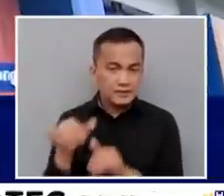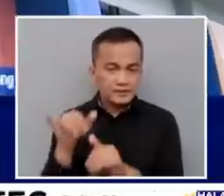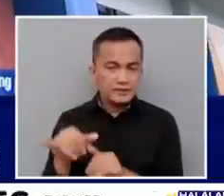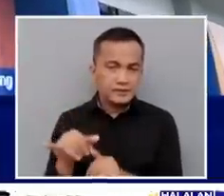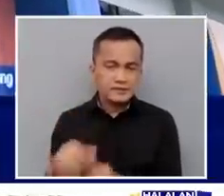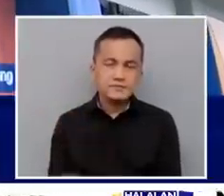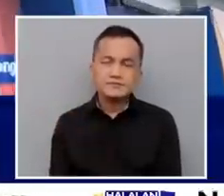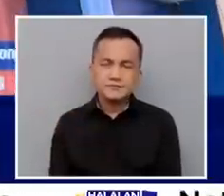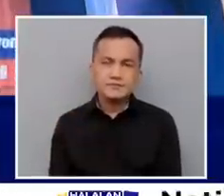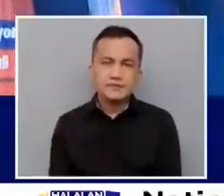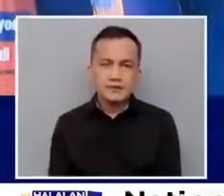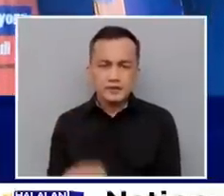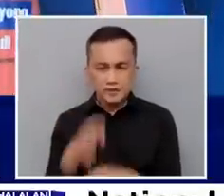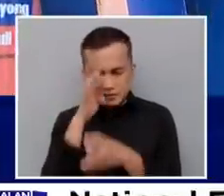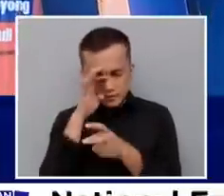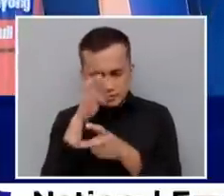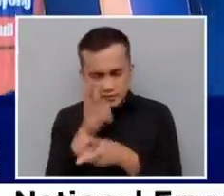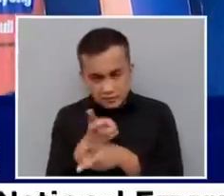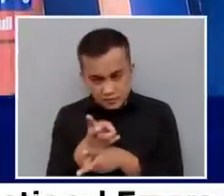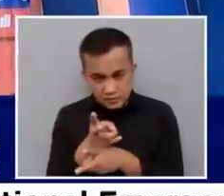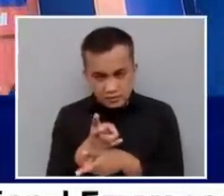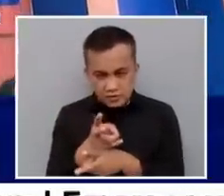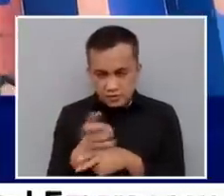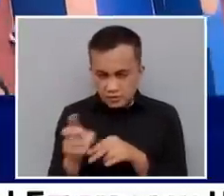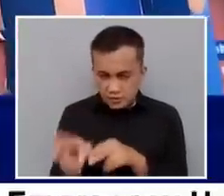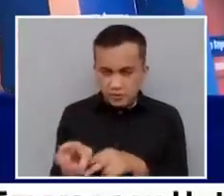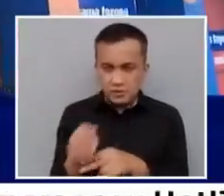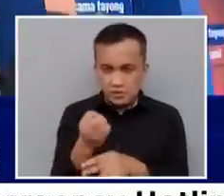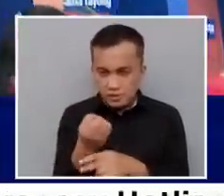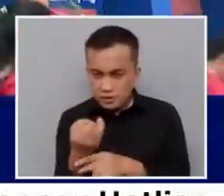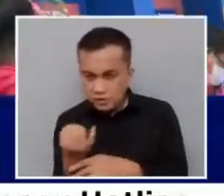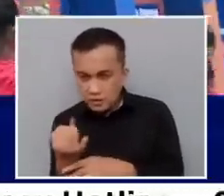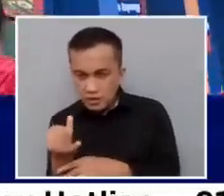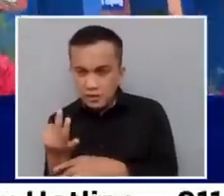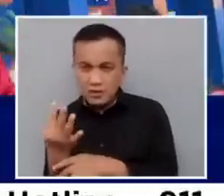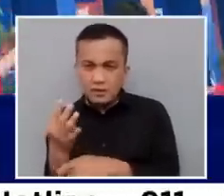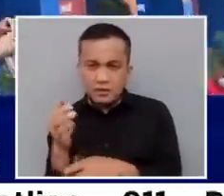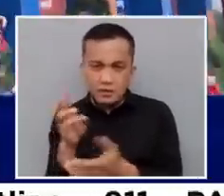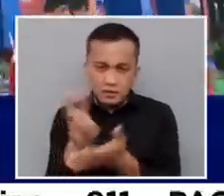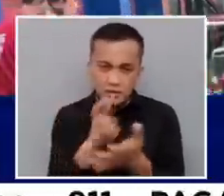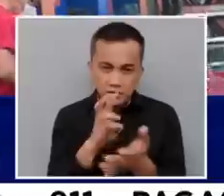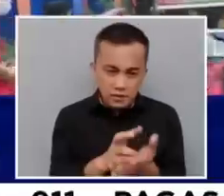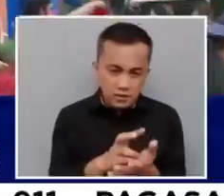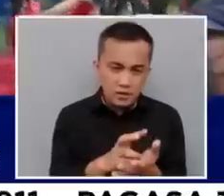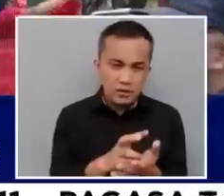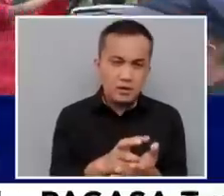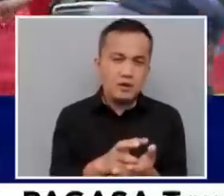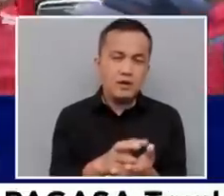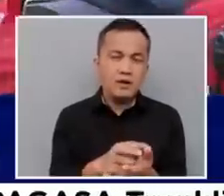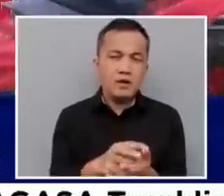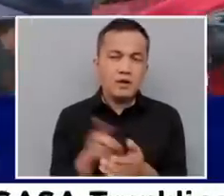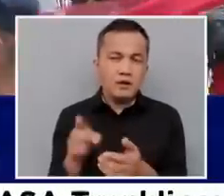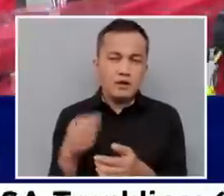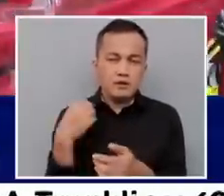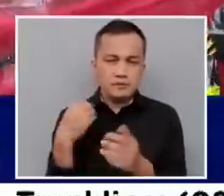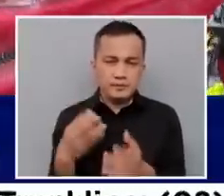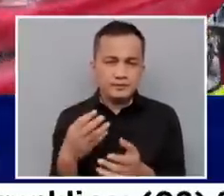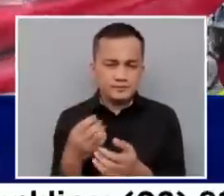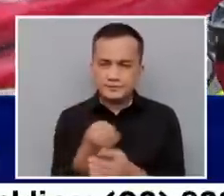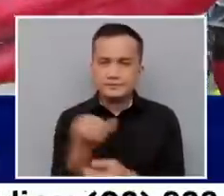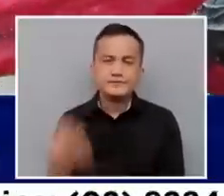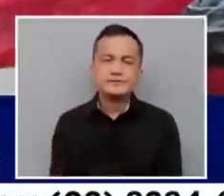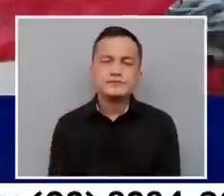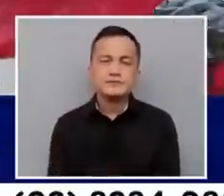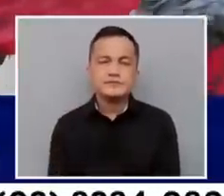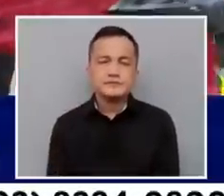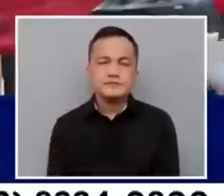talagang mahigpit na monitoring dito nga sa canvassing, sa iba-ibang level ng canvassing at dun sa official count na.